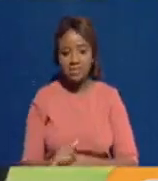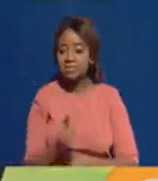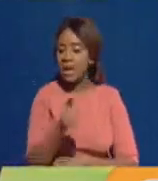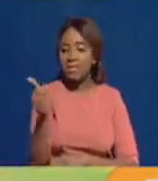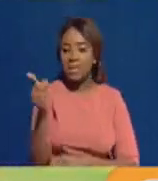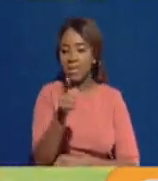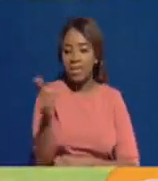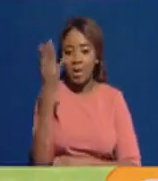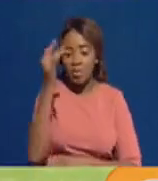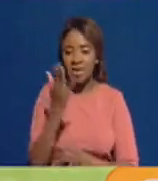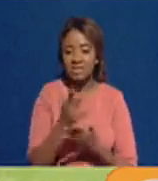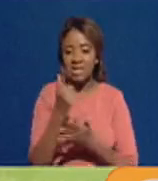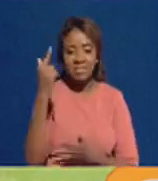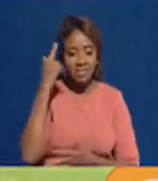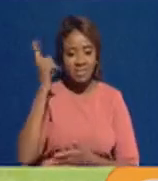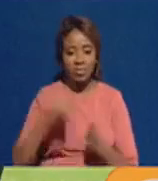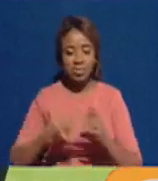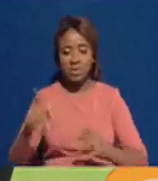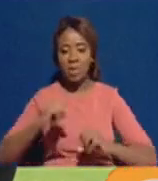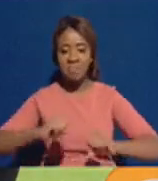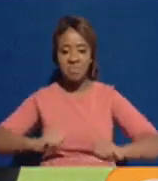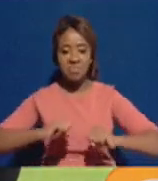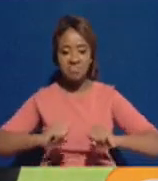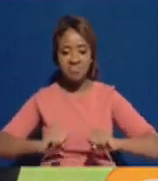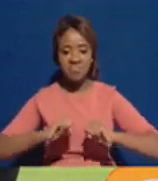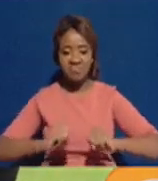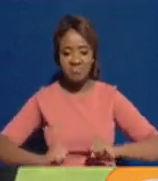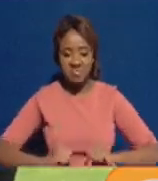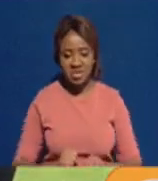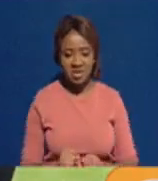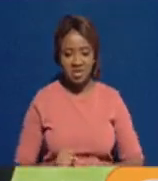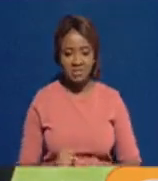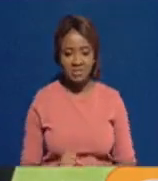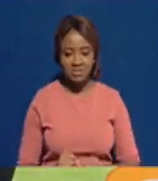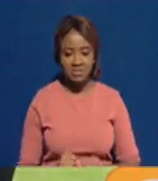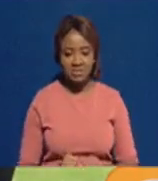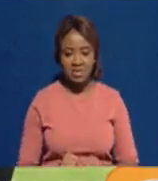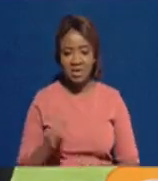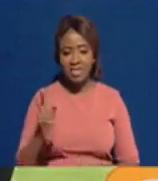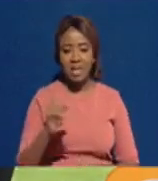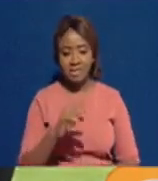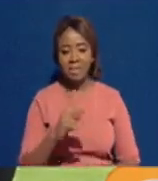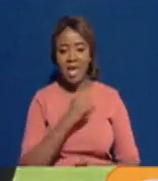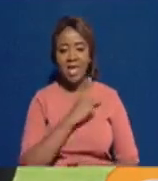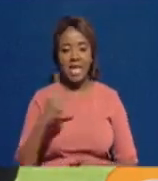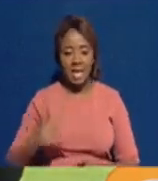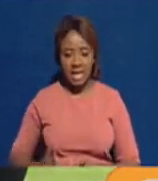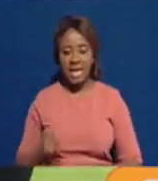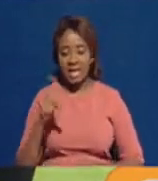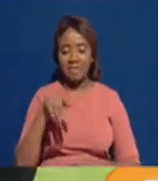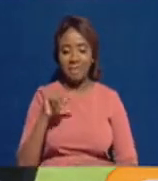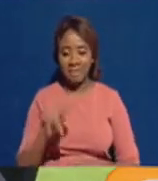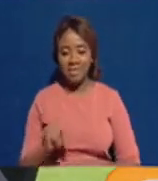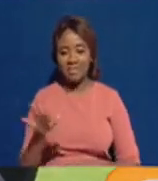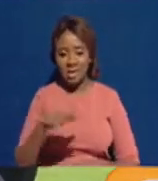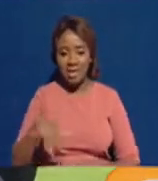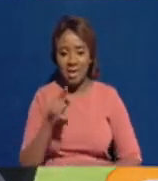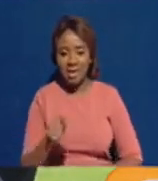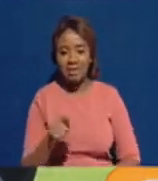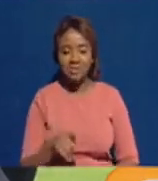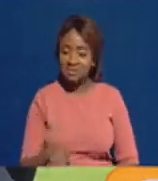wengine wanajifanya vigogo hapa. Wanajiita ati wao die. Sijui Queen Cake kama King Pina na mana ni nini. Hao